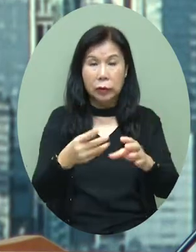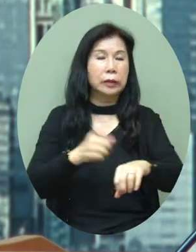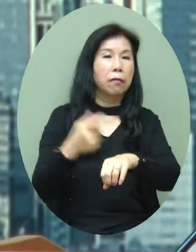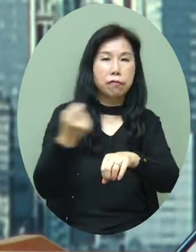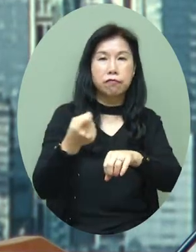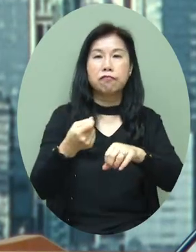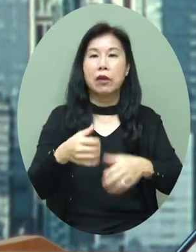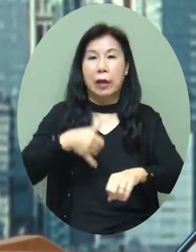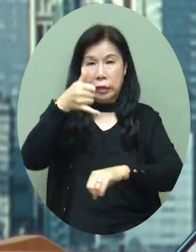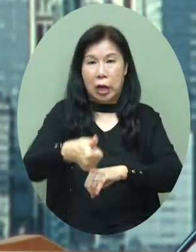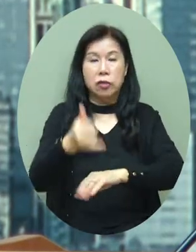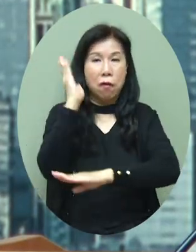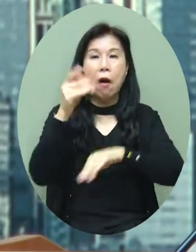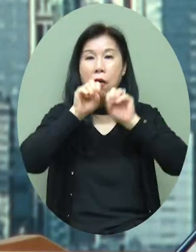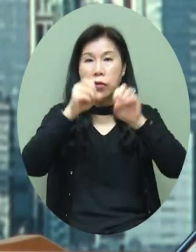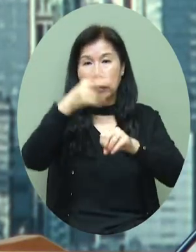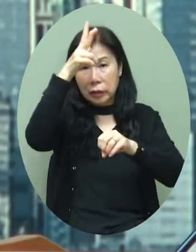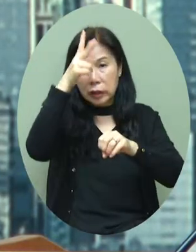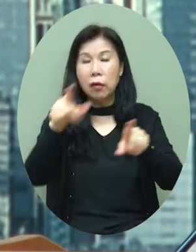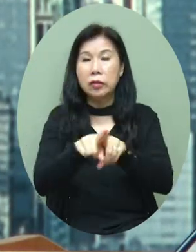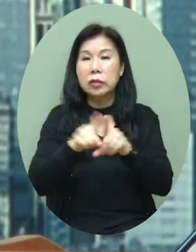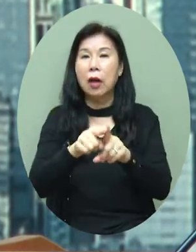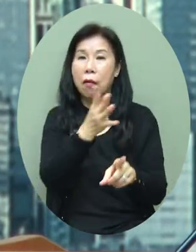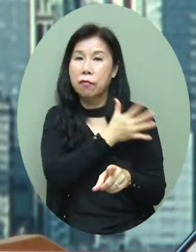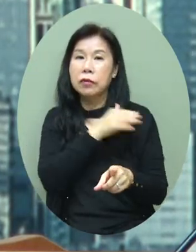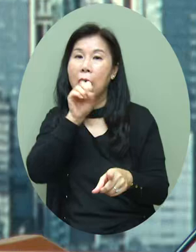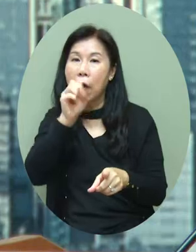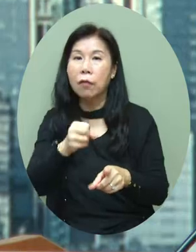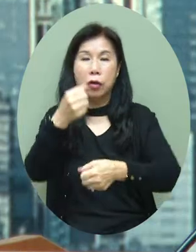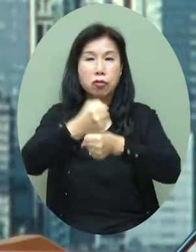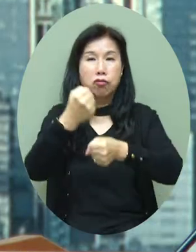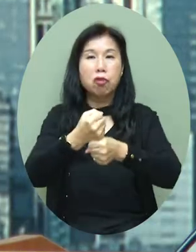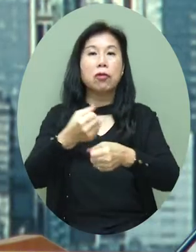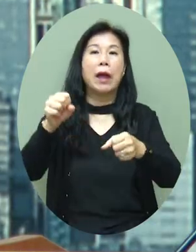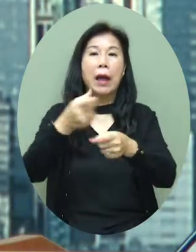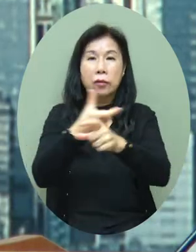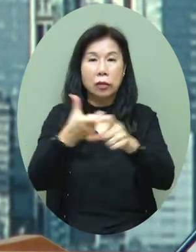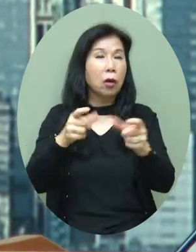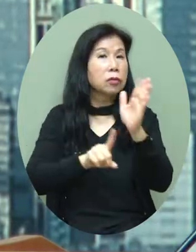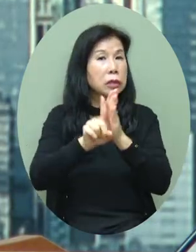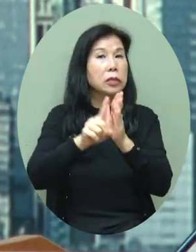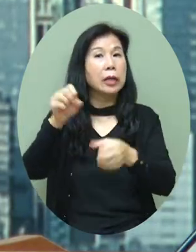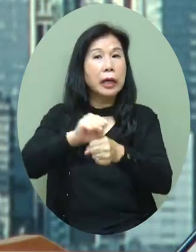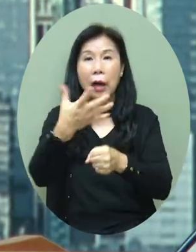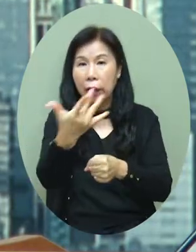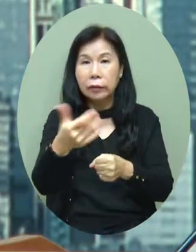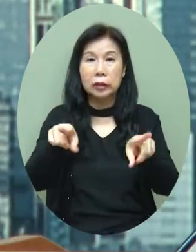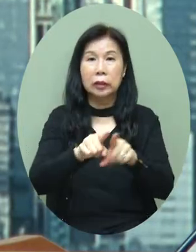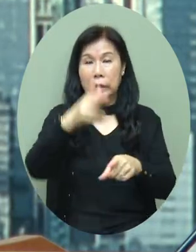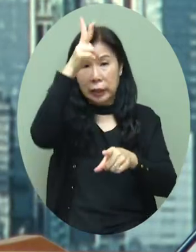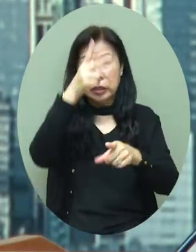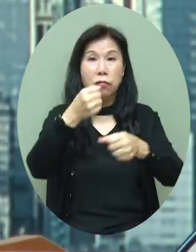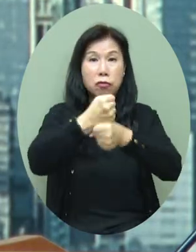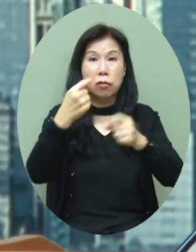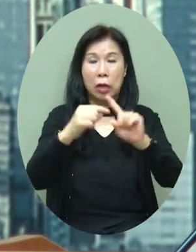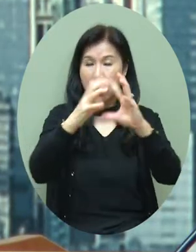間向大家公布政府向職方提出嘅薪酬調整方案。公務員團隊係政